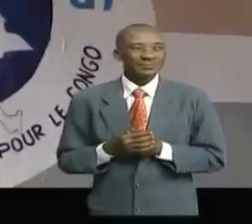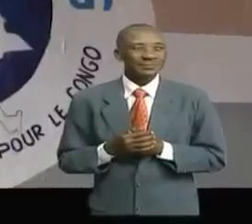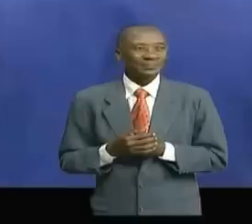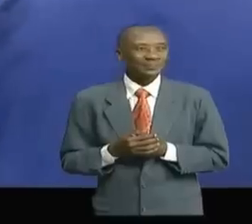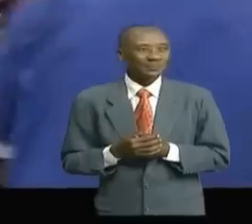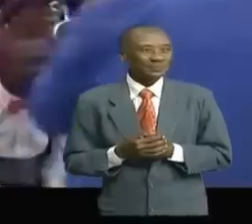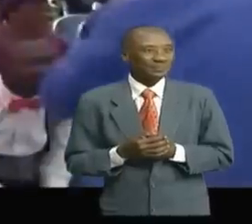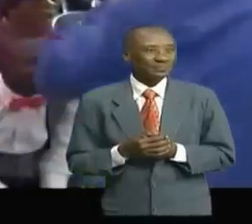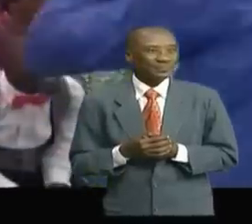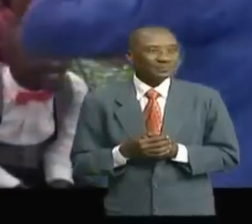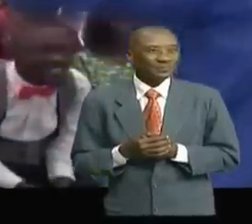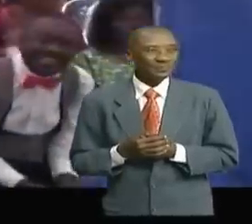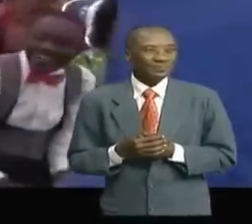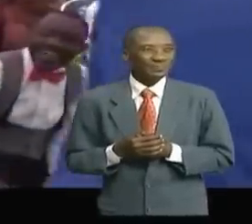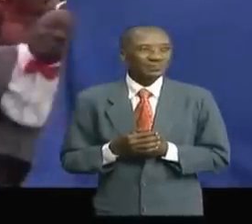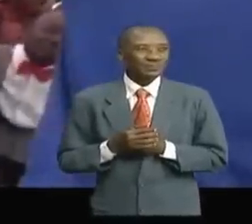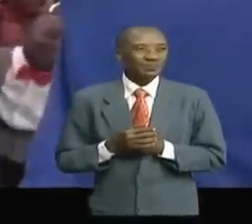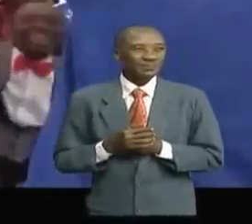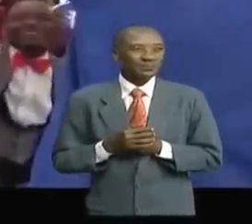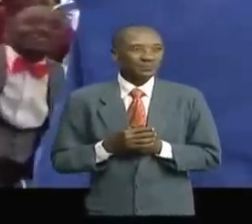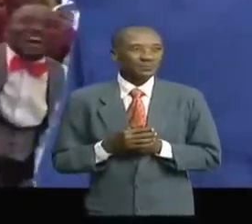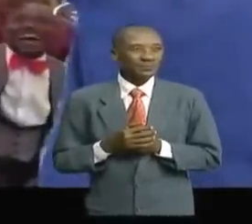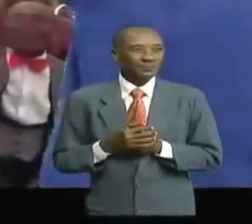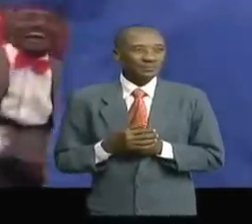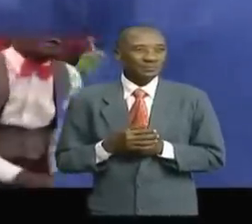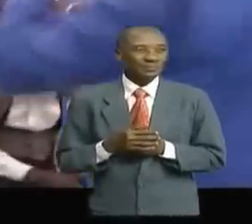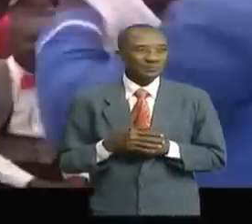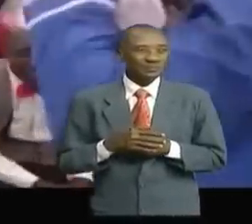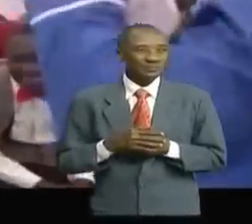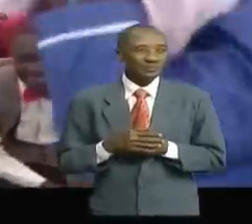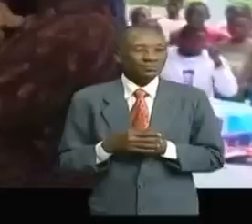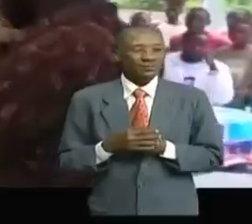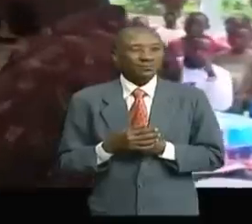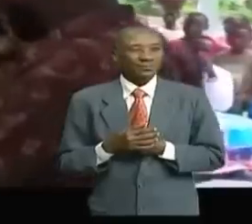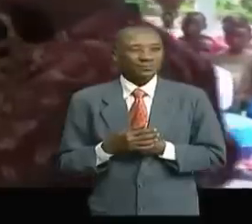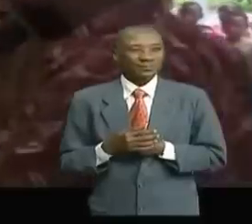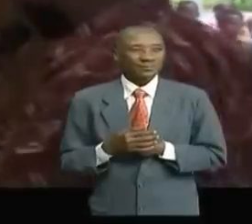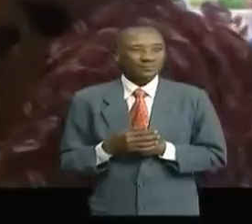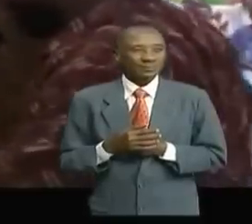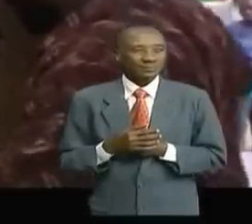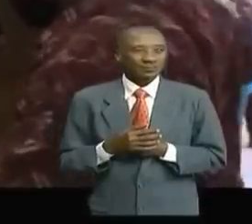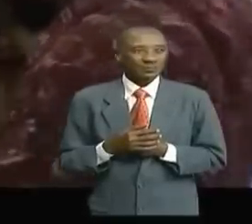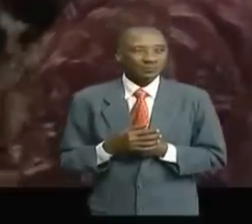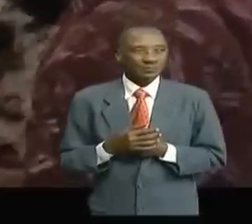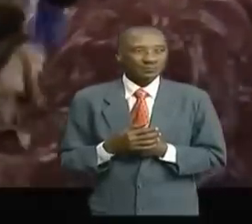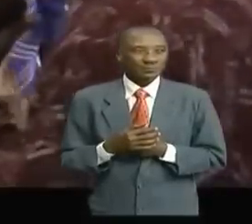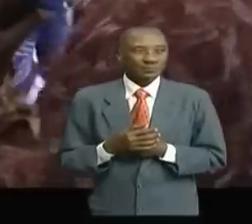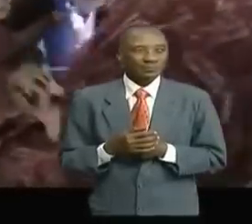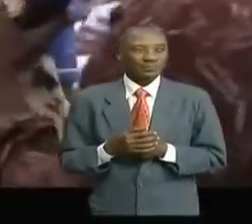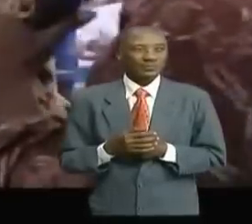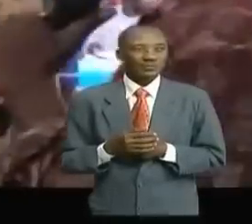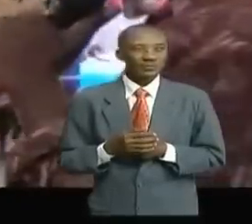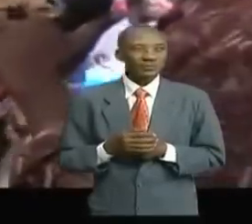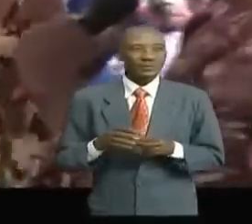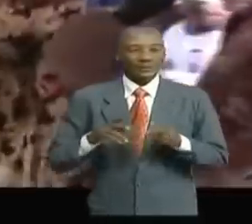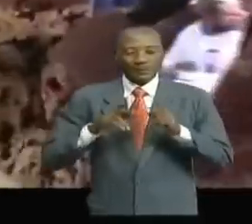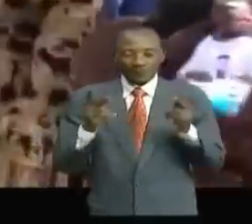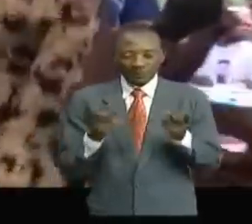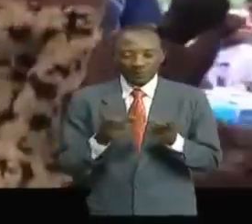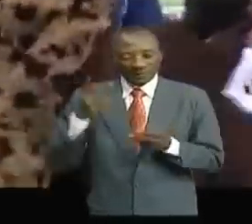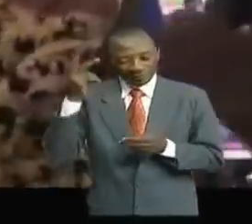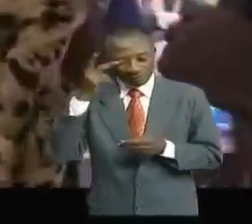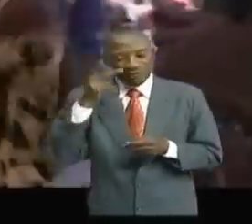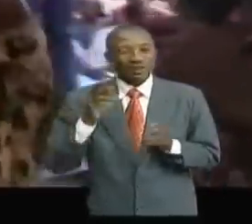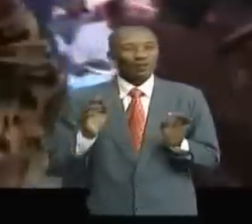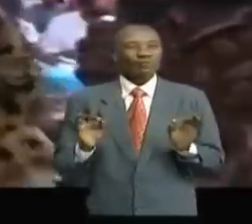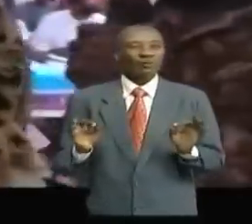au total 120 jeunes filles et garçons à suivre la formation sur la coupe-couture, auto-école,